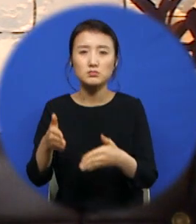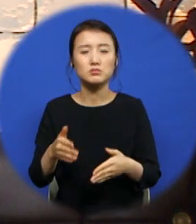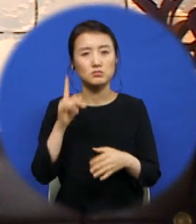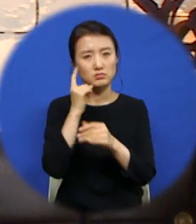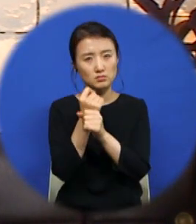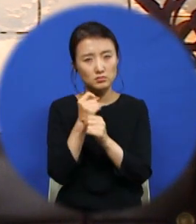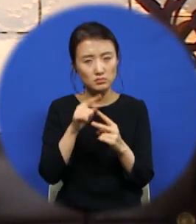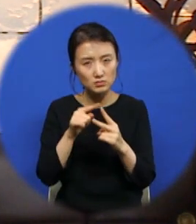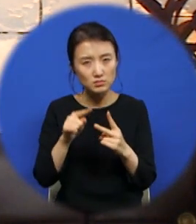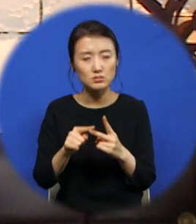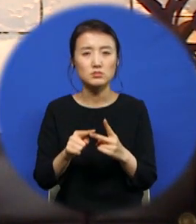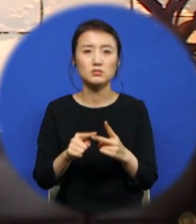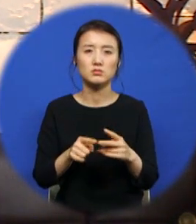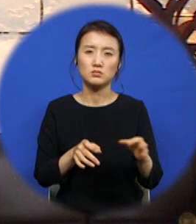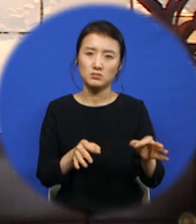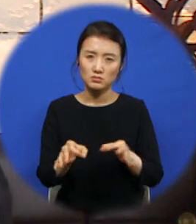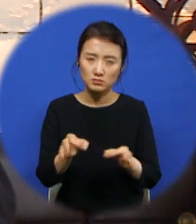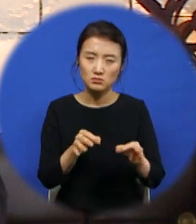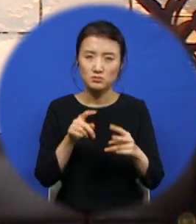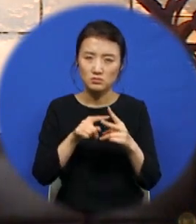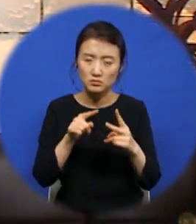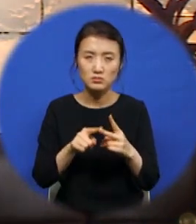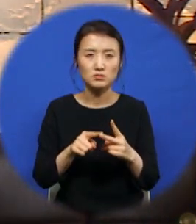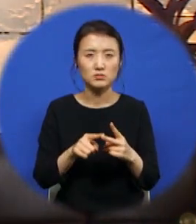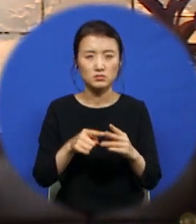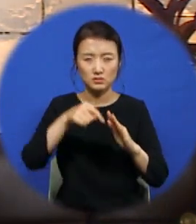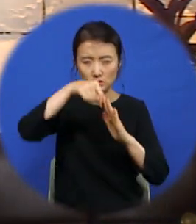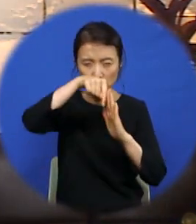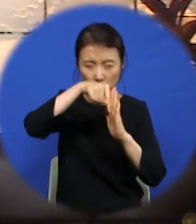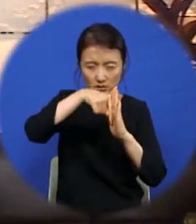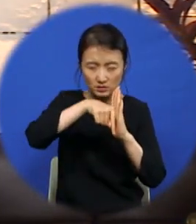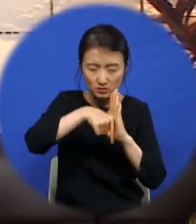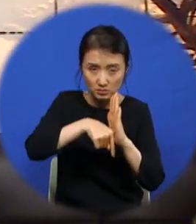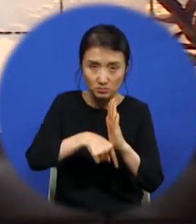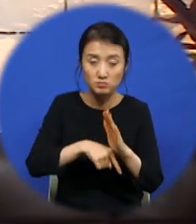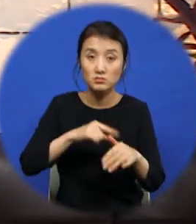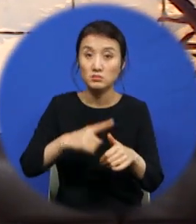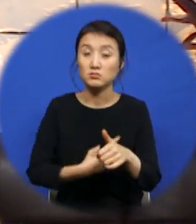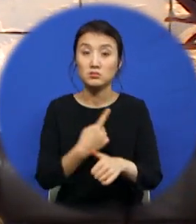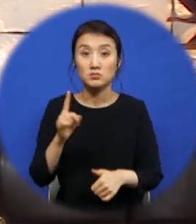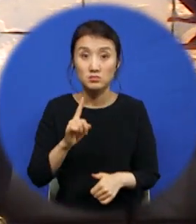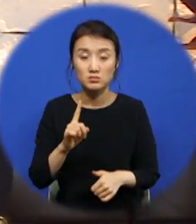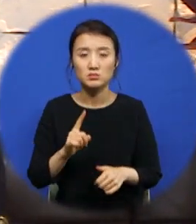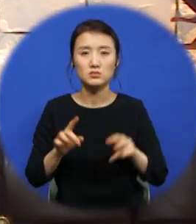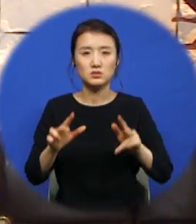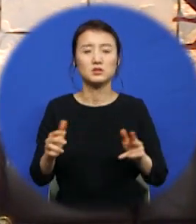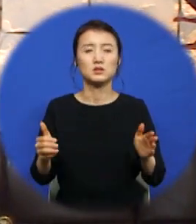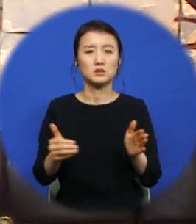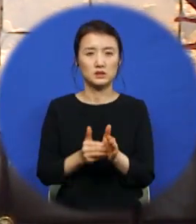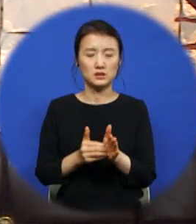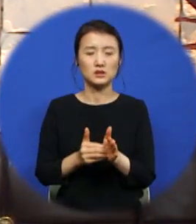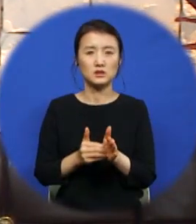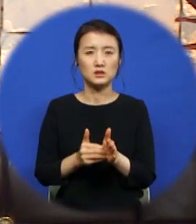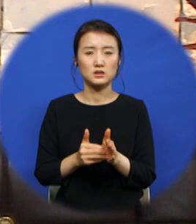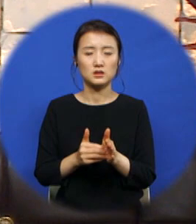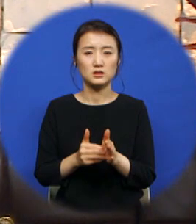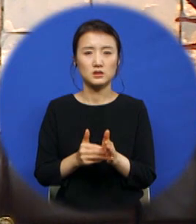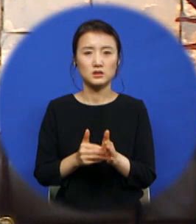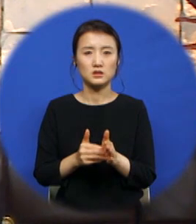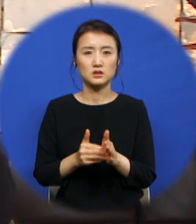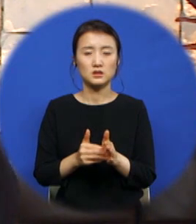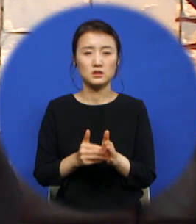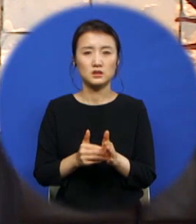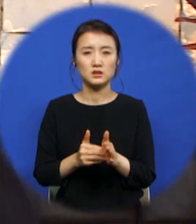뭐죠 무슨 뭐 사업을 하던 여러분 그러면 뭐가 나오겠습니까 지금까지 존재하여 안했던 아주 새로운 부가 탄생